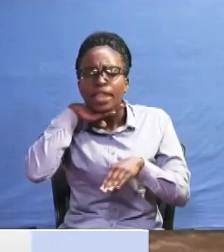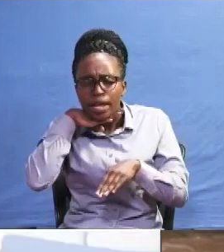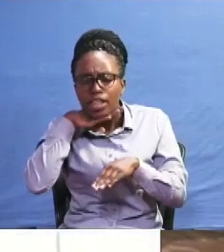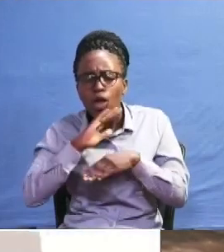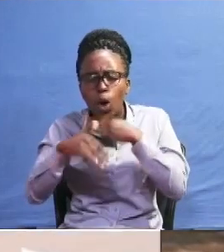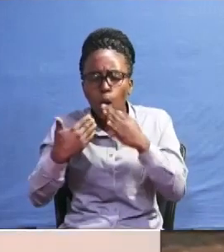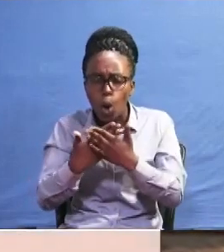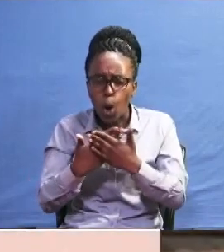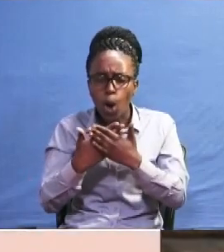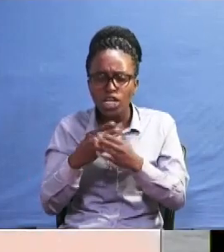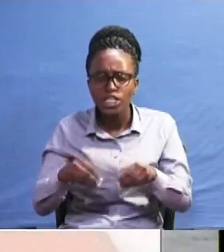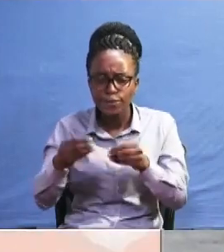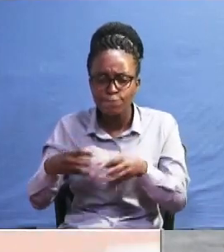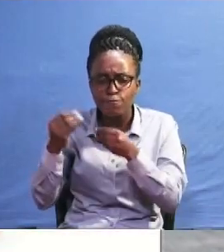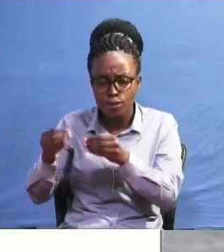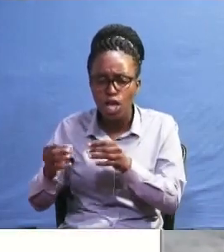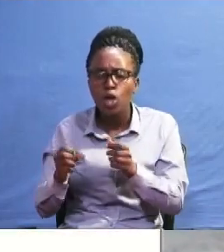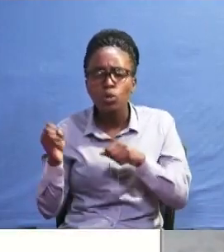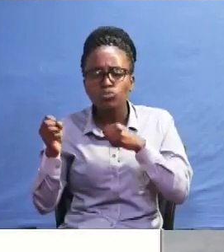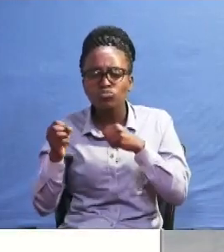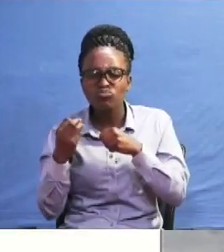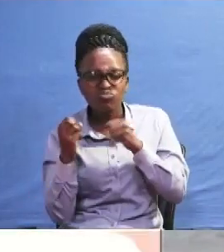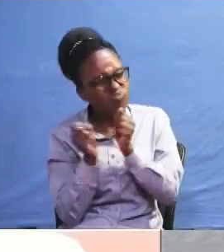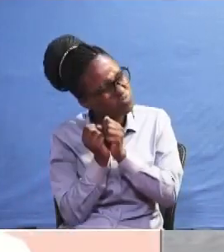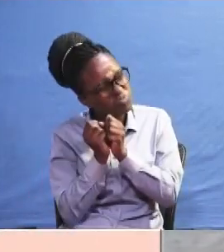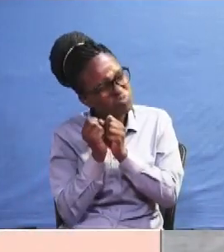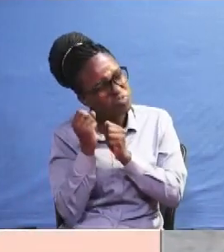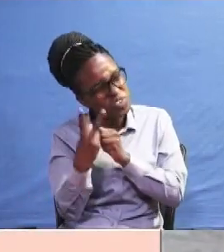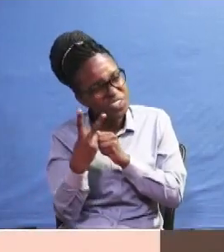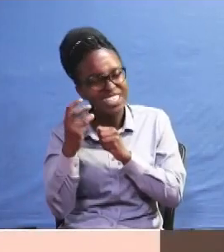vifo vya watu 257 na kuathiri watu